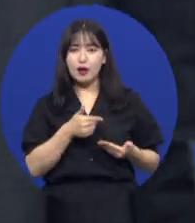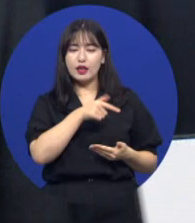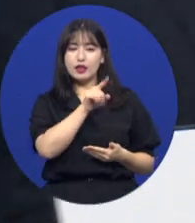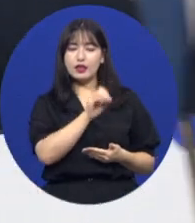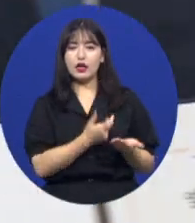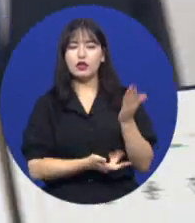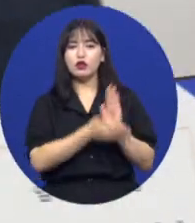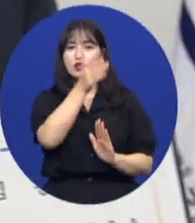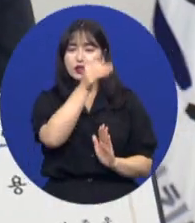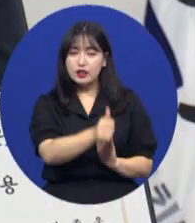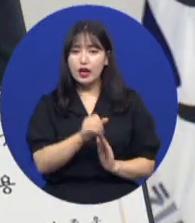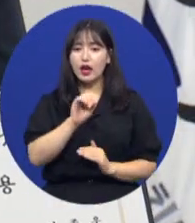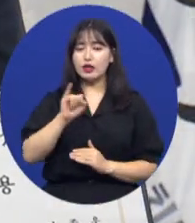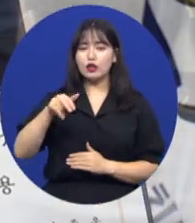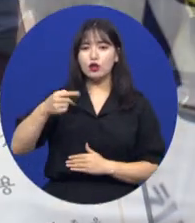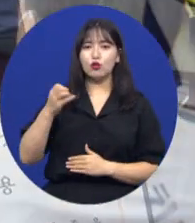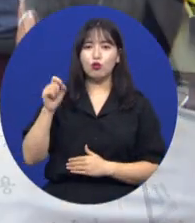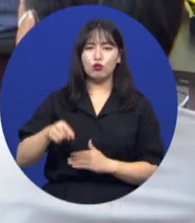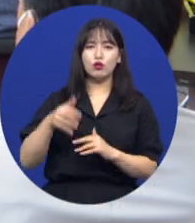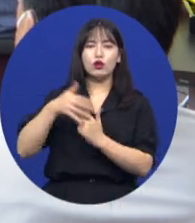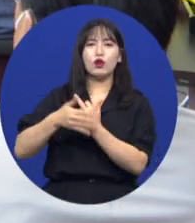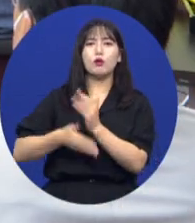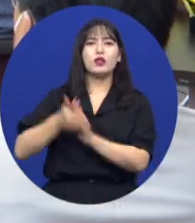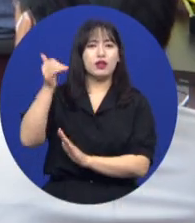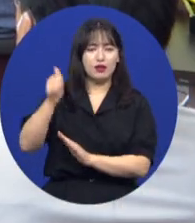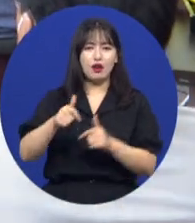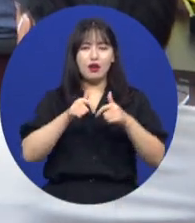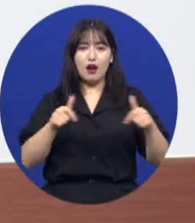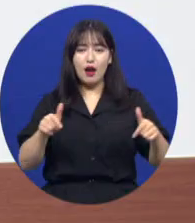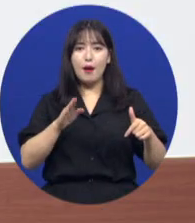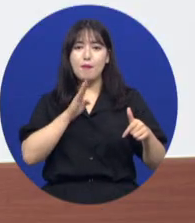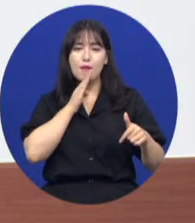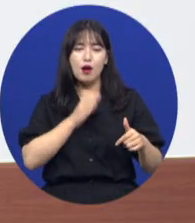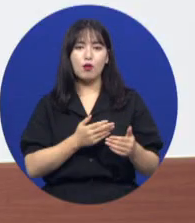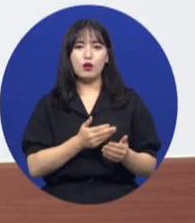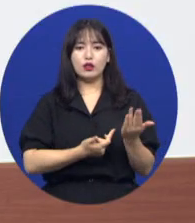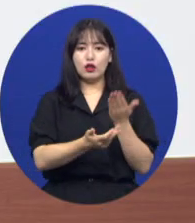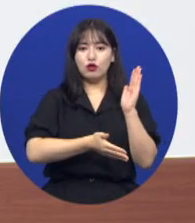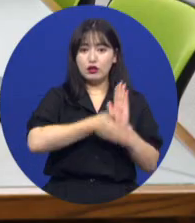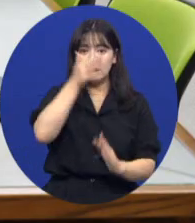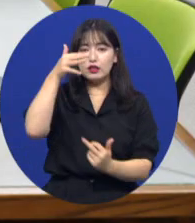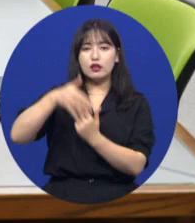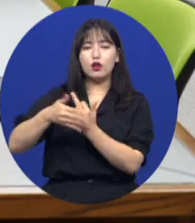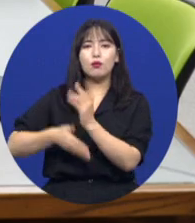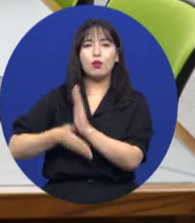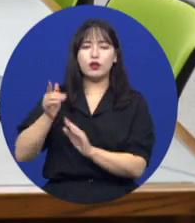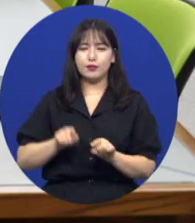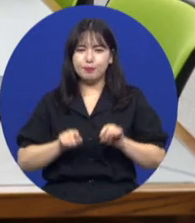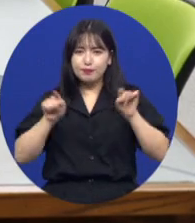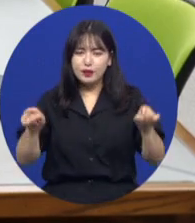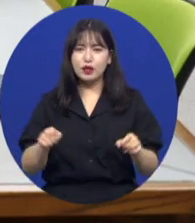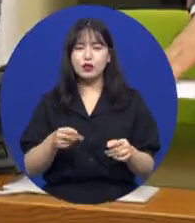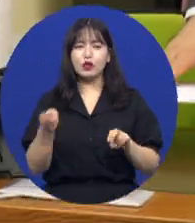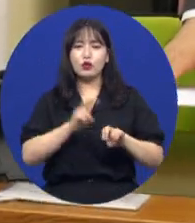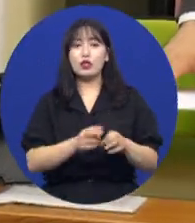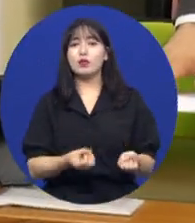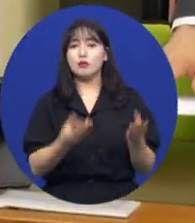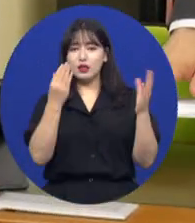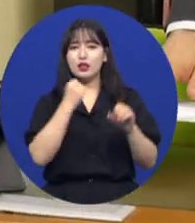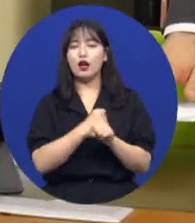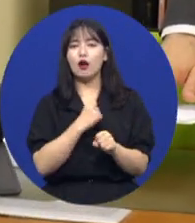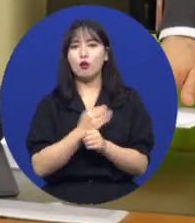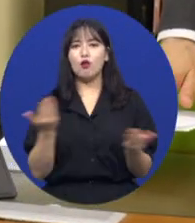제주 시장과 이중 서귀포시장 은 각각 곧바로 제주시와 서귀포시 청에서 취임식을 열고 업무를